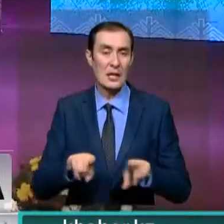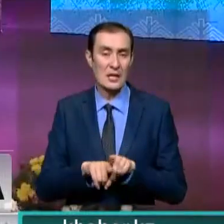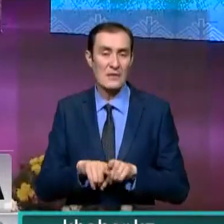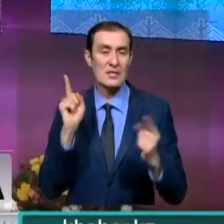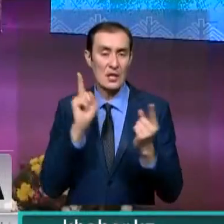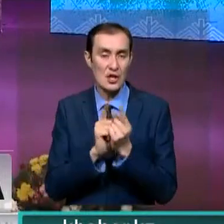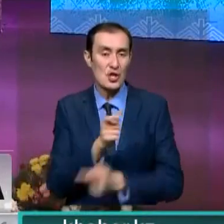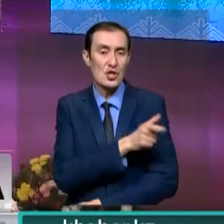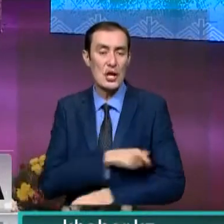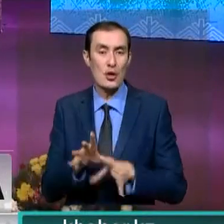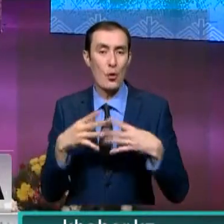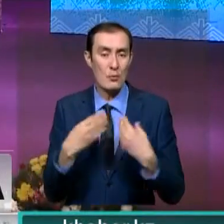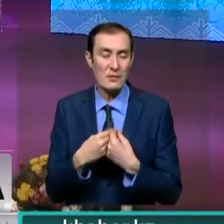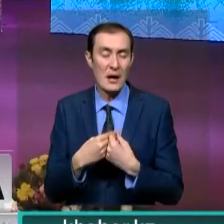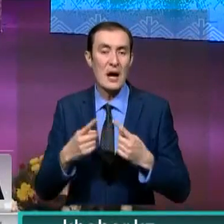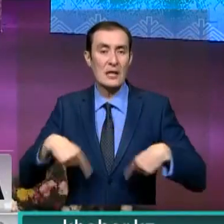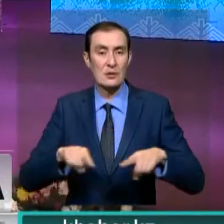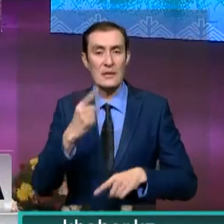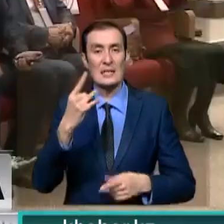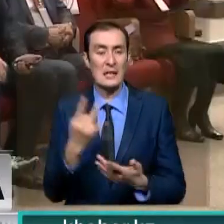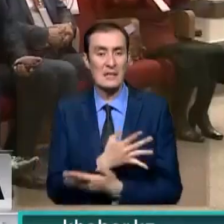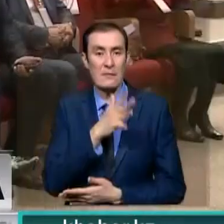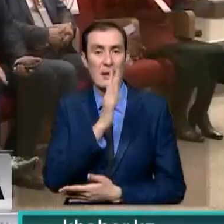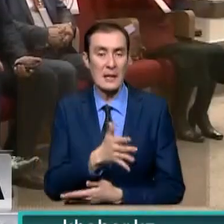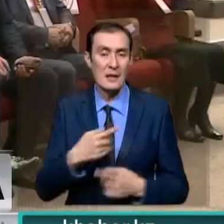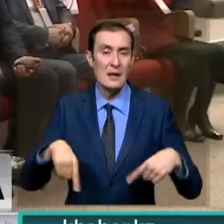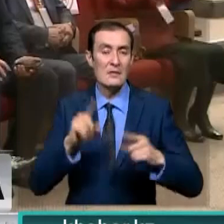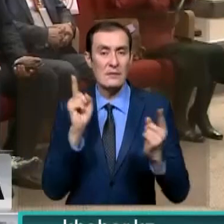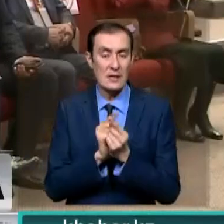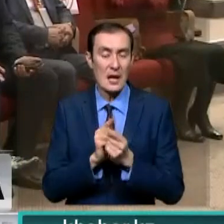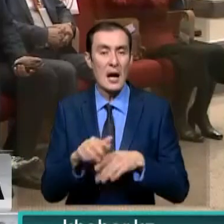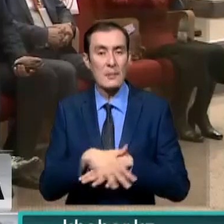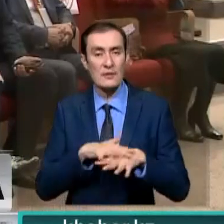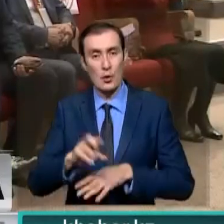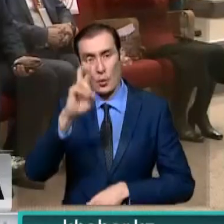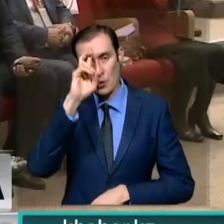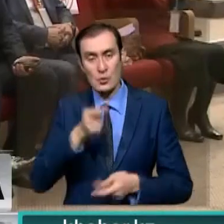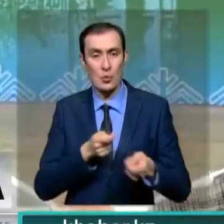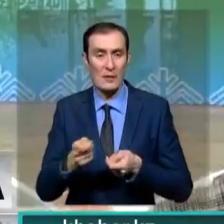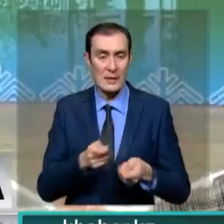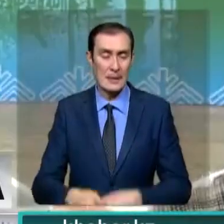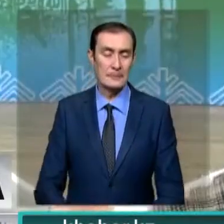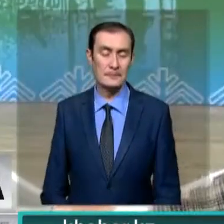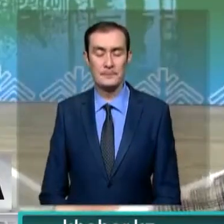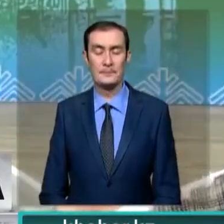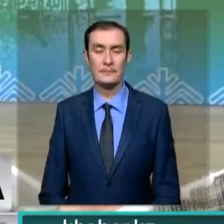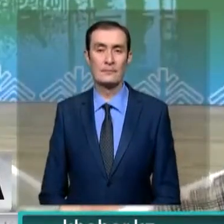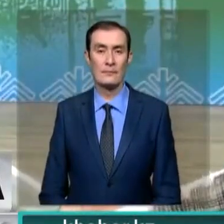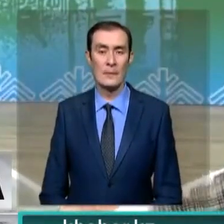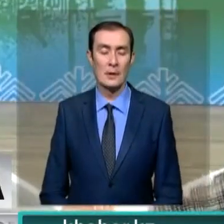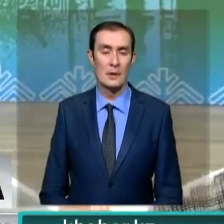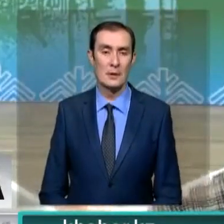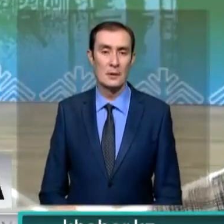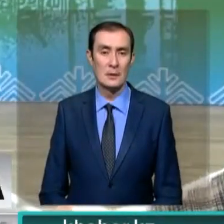общества организовывают раз в пять лет собирают на одной площадке общественных и государственных деятелей он сам ахава там о